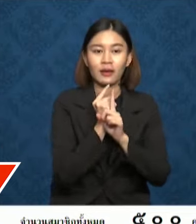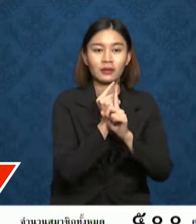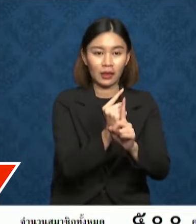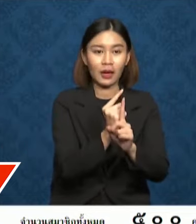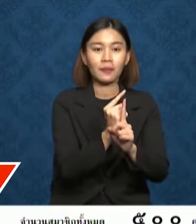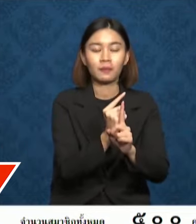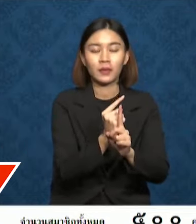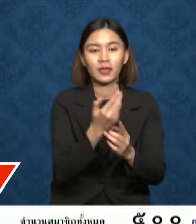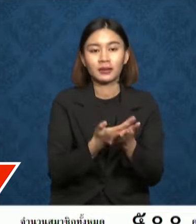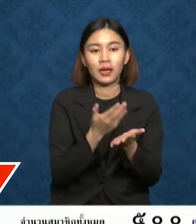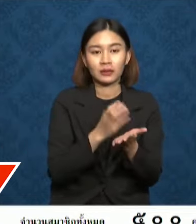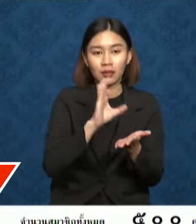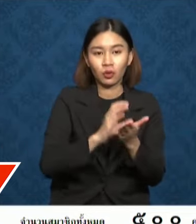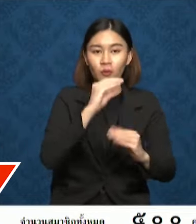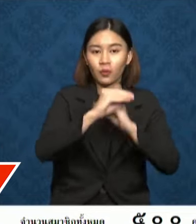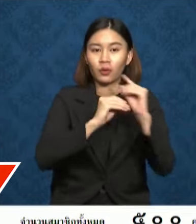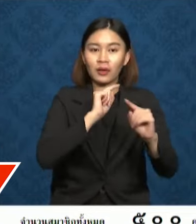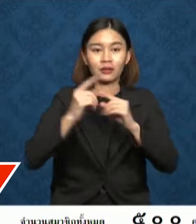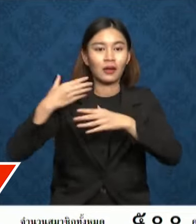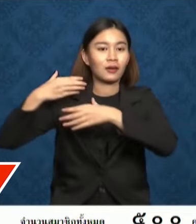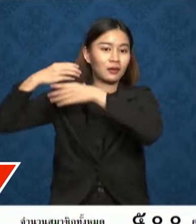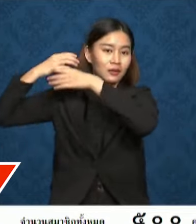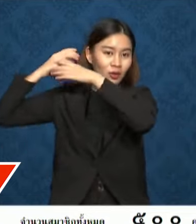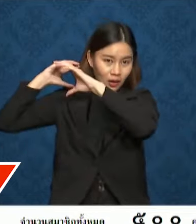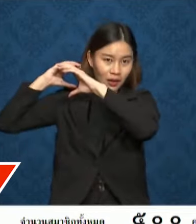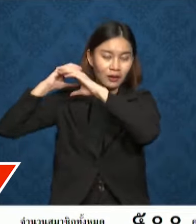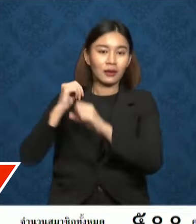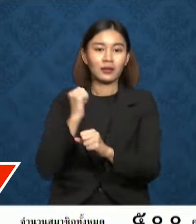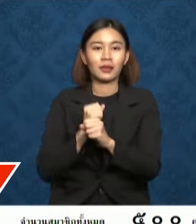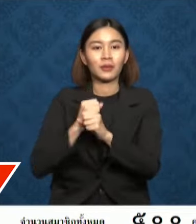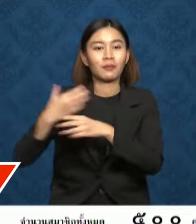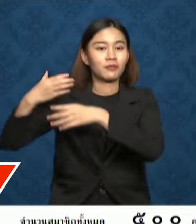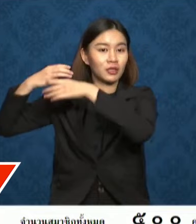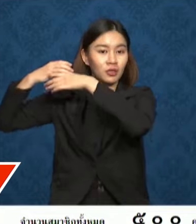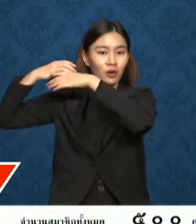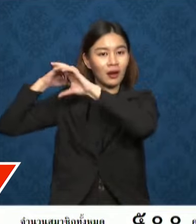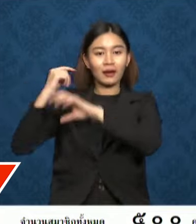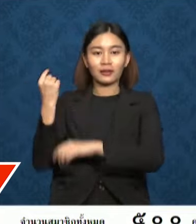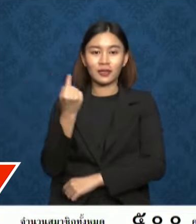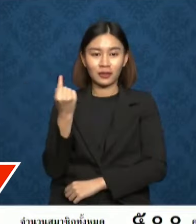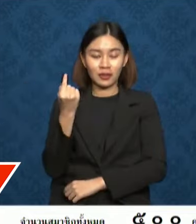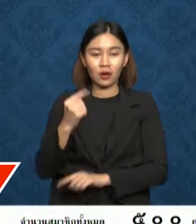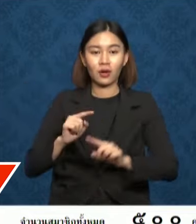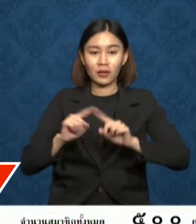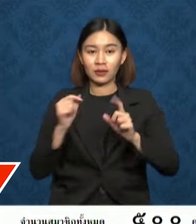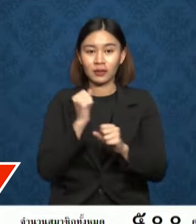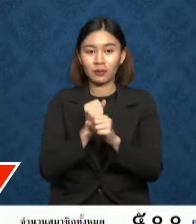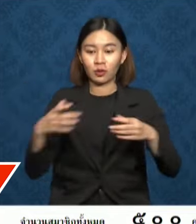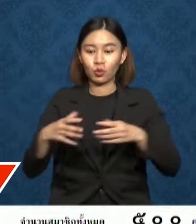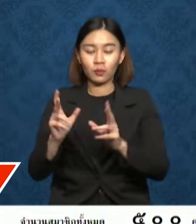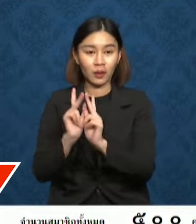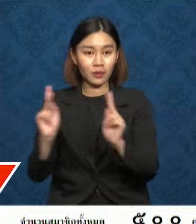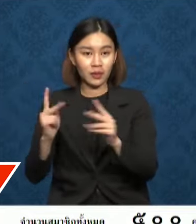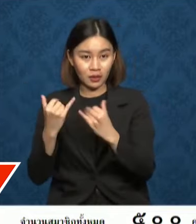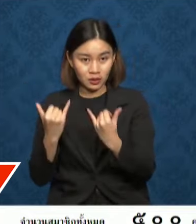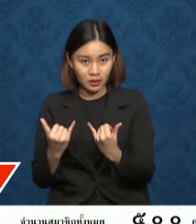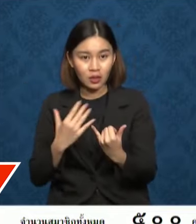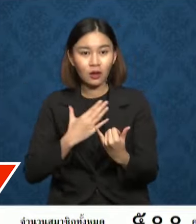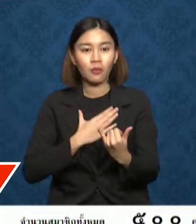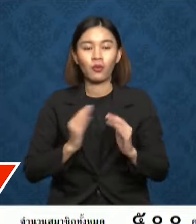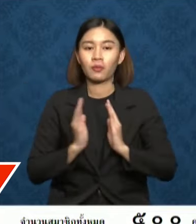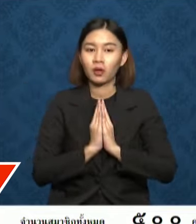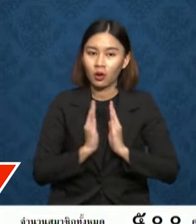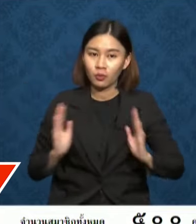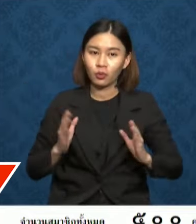ตาม การใช้งบประมาณในโครงการต่ ย้อนหังเป็นกทำงานย้อนหังเทานั้นครับแต่การทำงใกรฐิการชุดนี้ผมต้อง